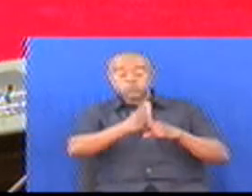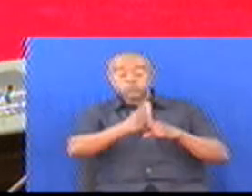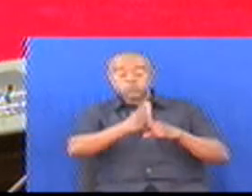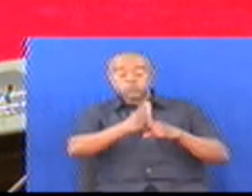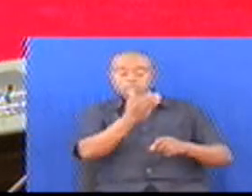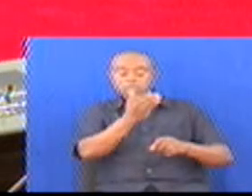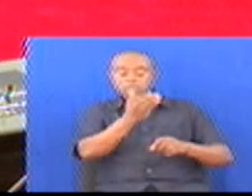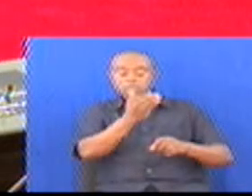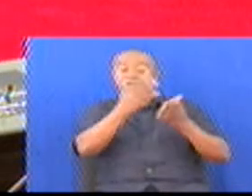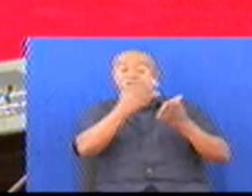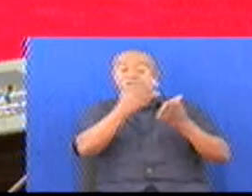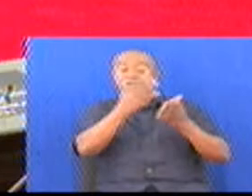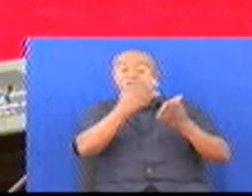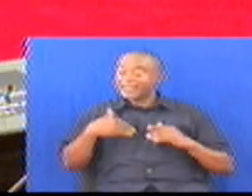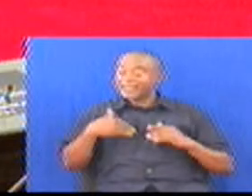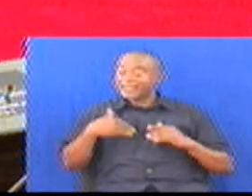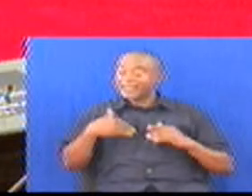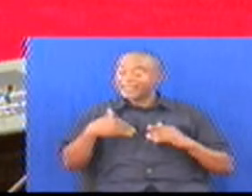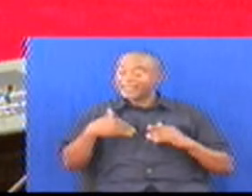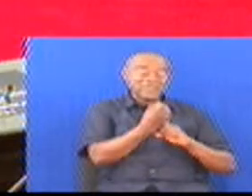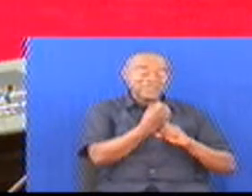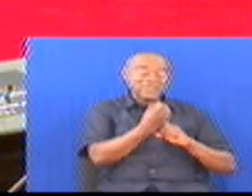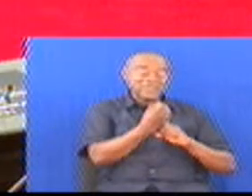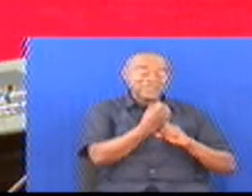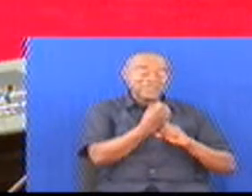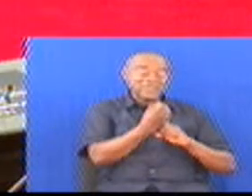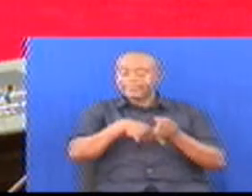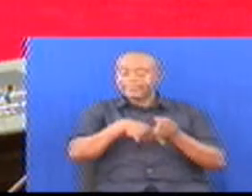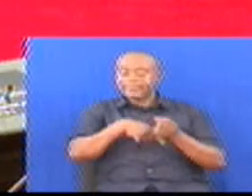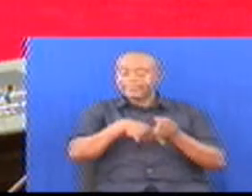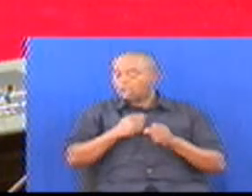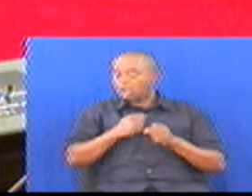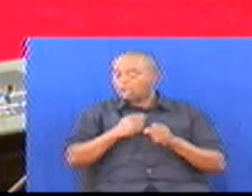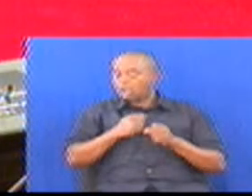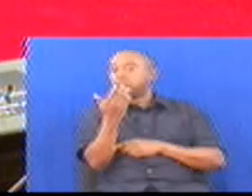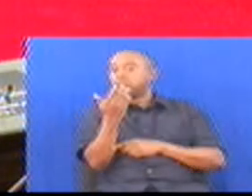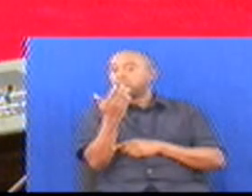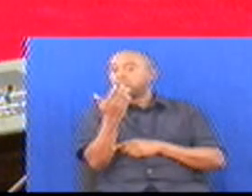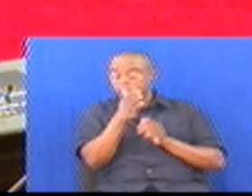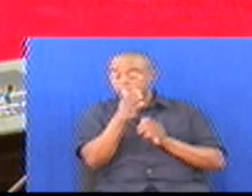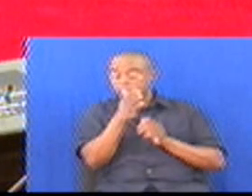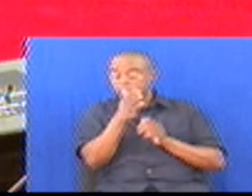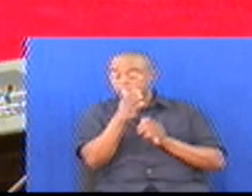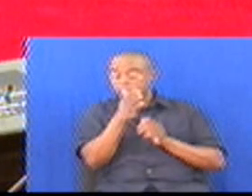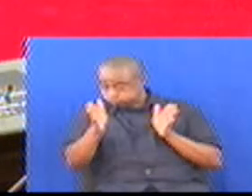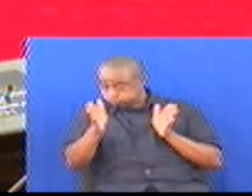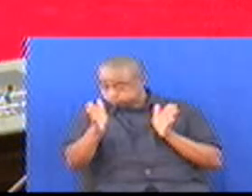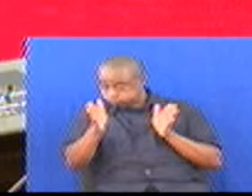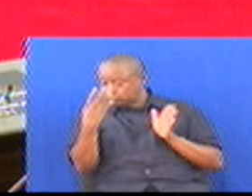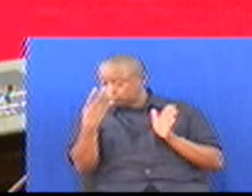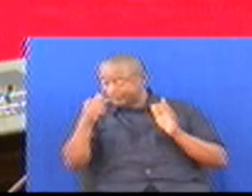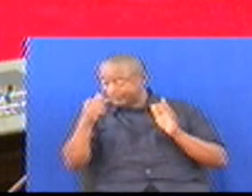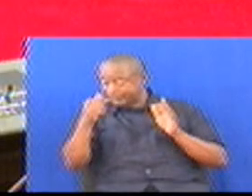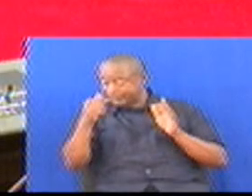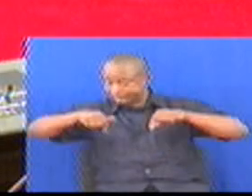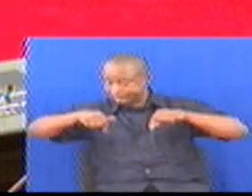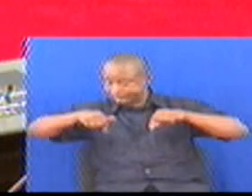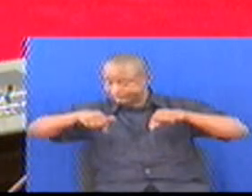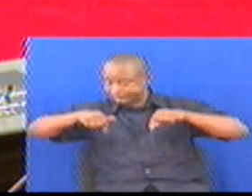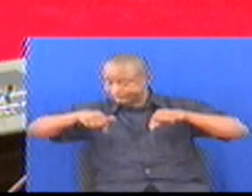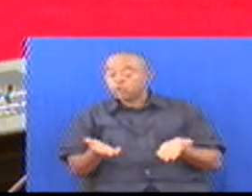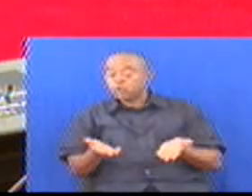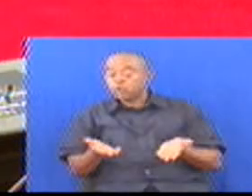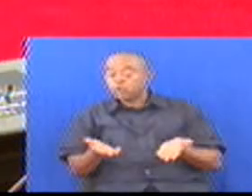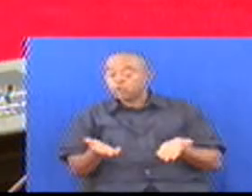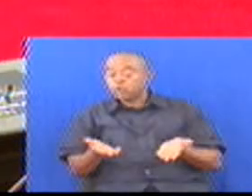afya, mafanikio yaliyopatikana katika awamu hii ya uongozi hadi Aprili 2020 ni pamoja na